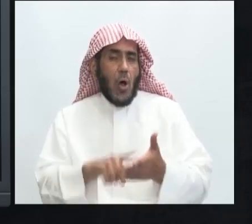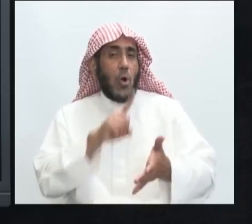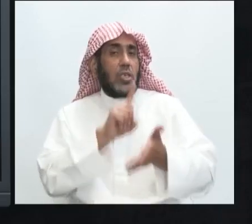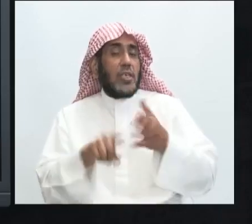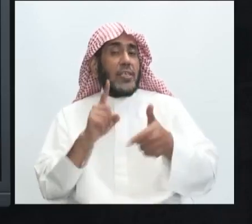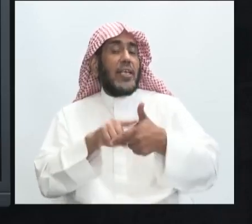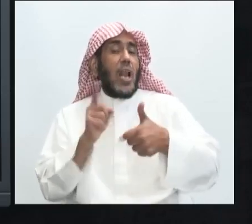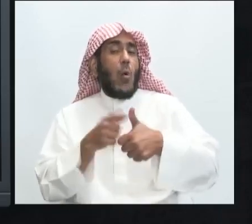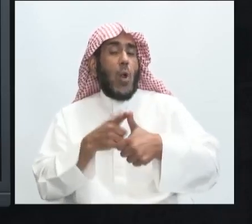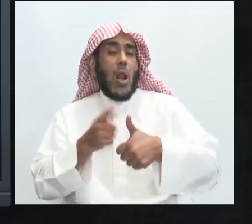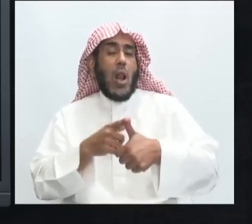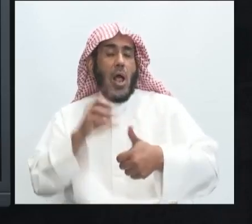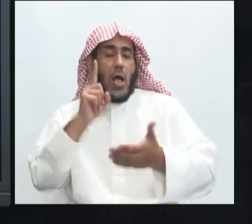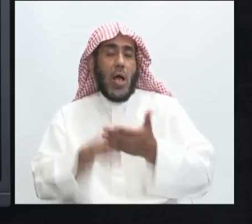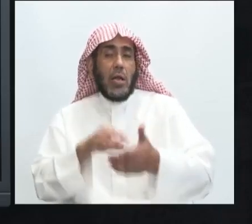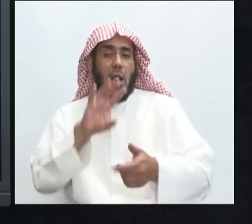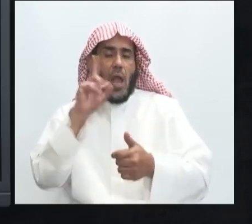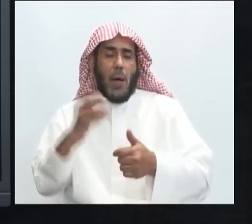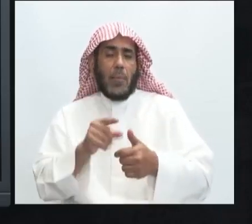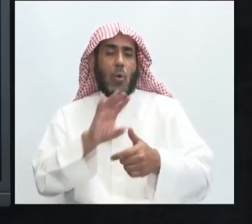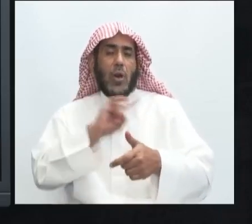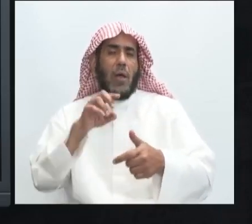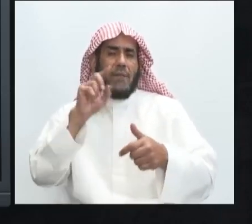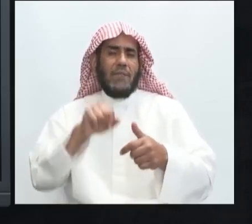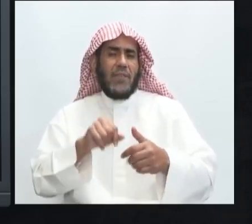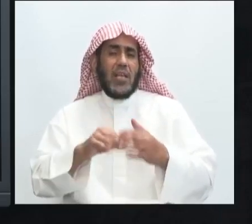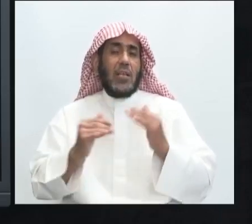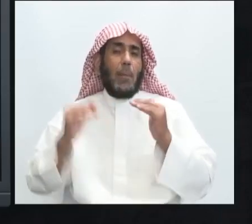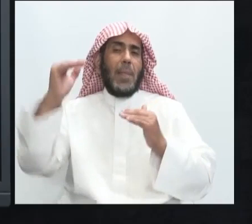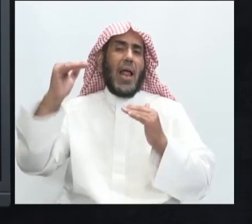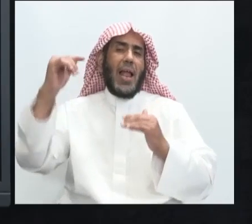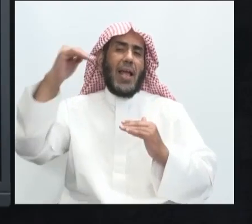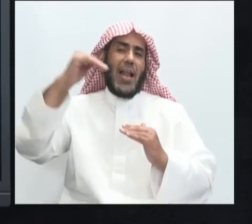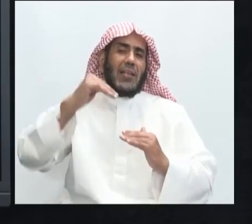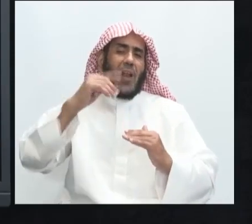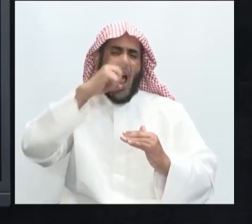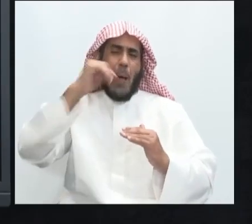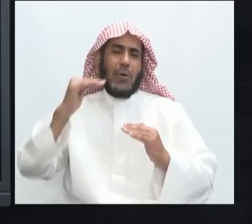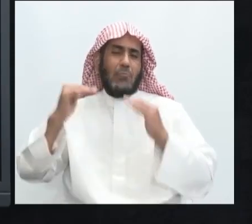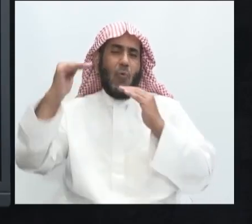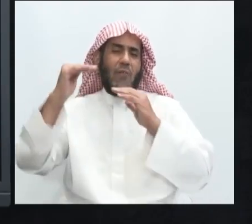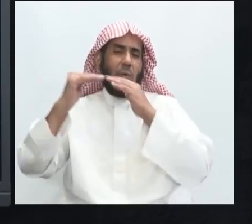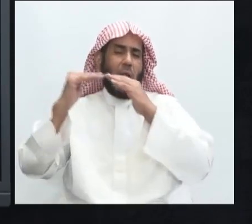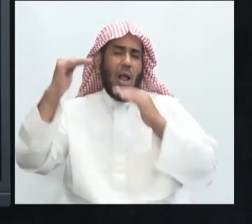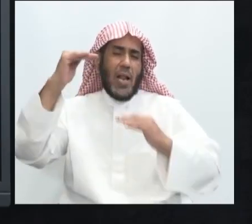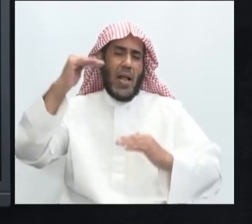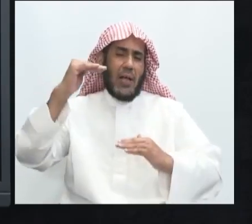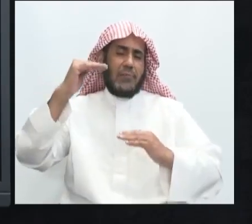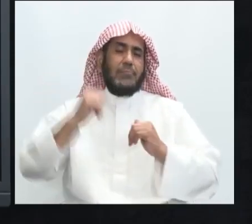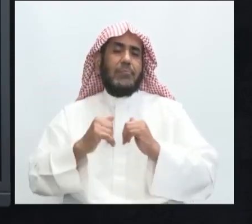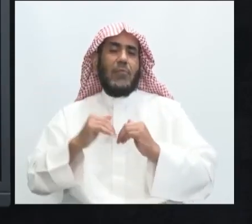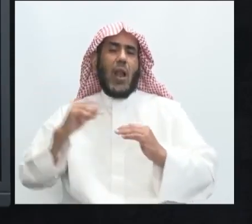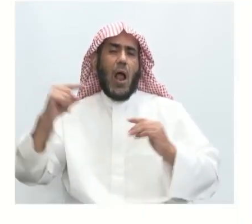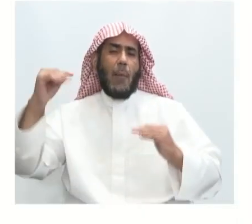الاول ان الامر والنهي فيها صادر من الاعلى الى الادنى ان الامر والنهي يصدر من الاعلى الى